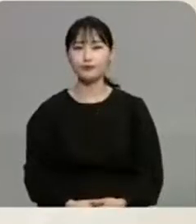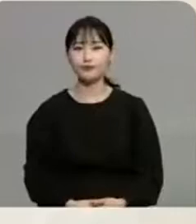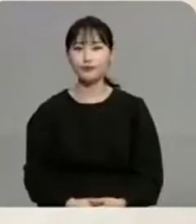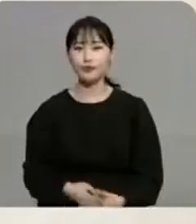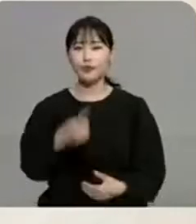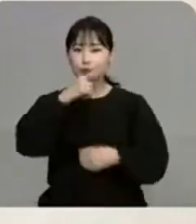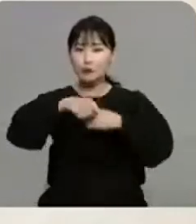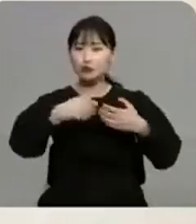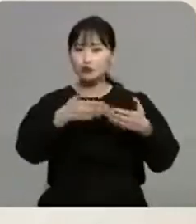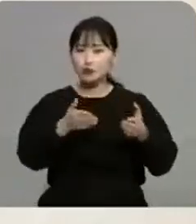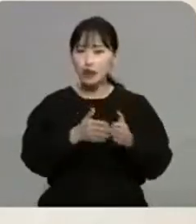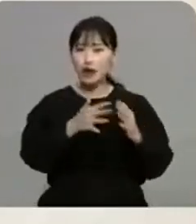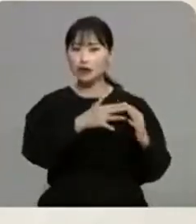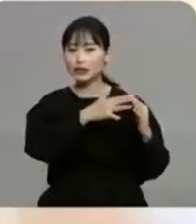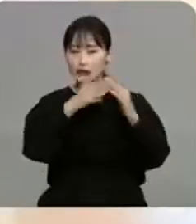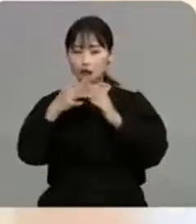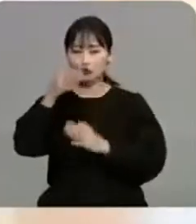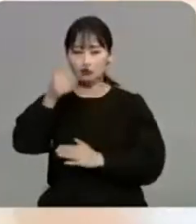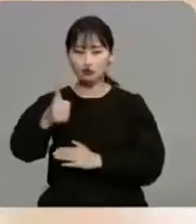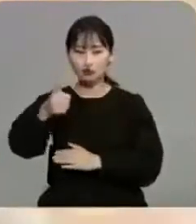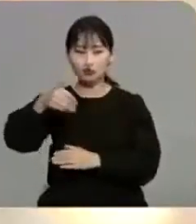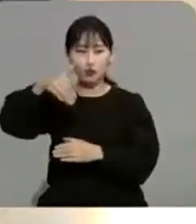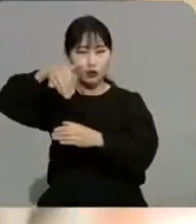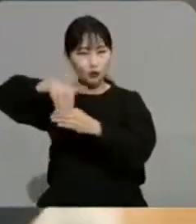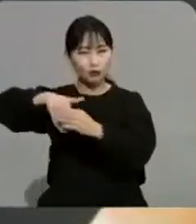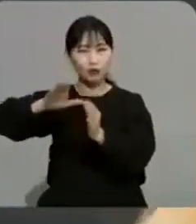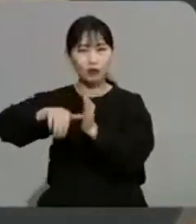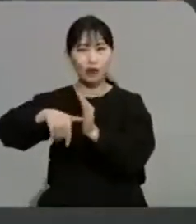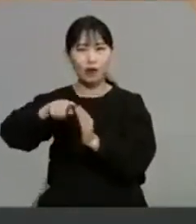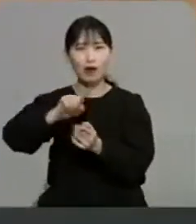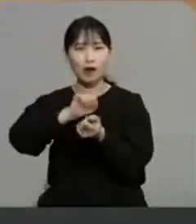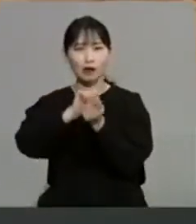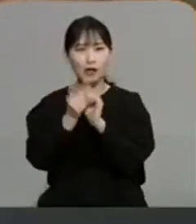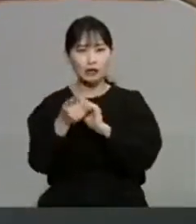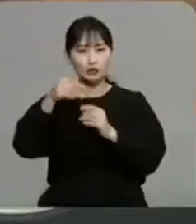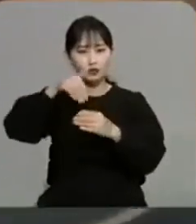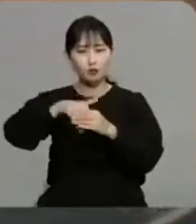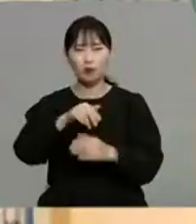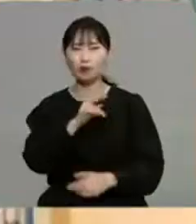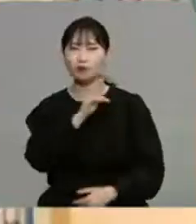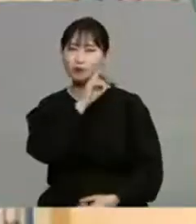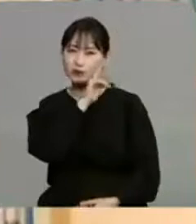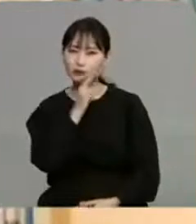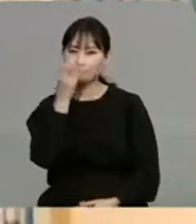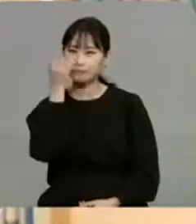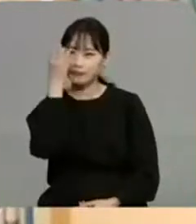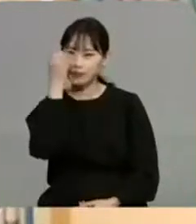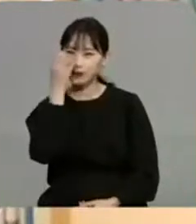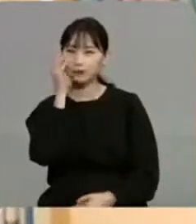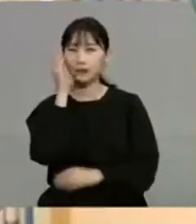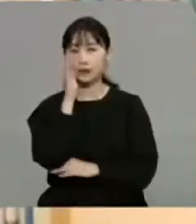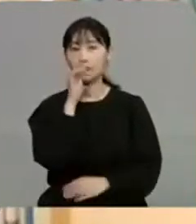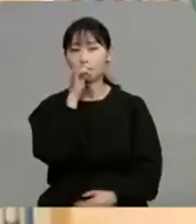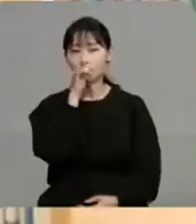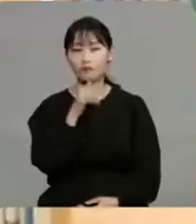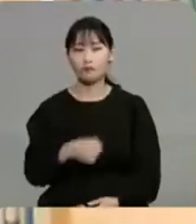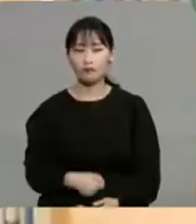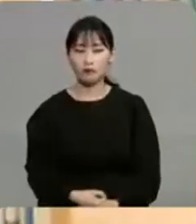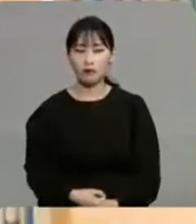문주등 장수군 수 겸손해서 대리투표 가 의심된다는 한 남성의 찜 아닙니다 으